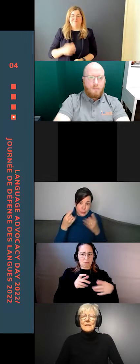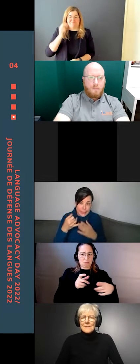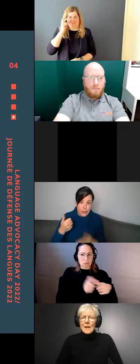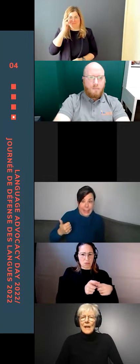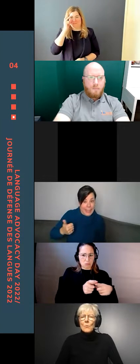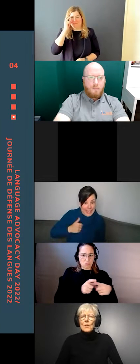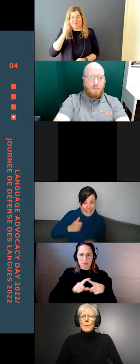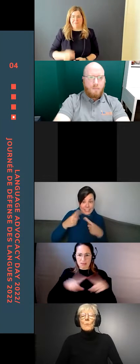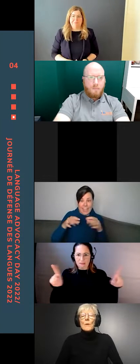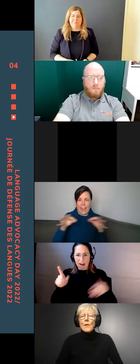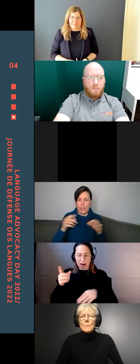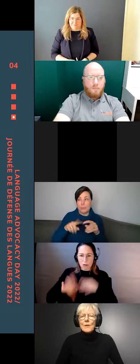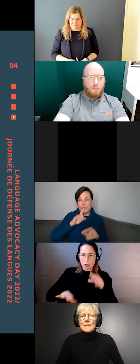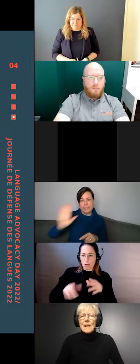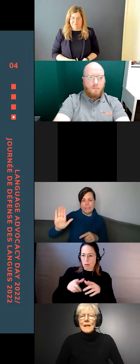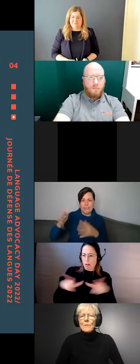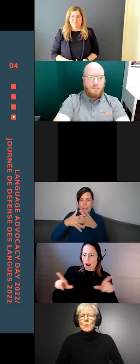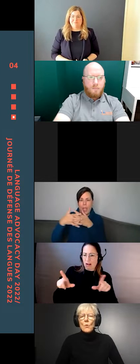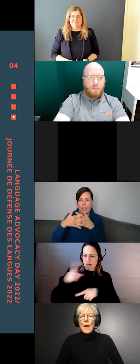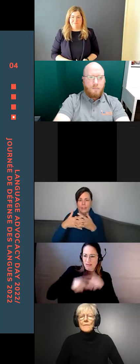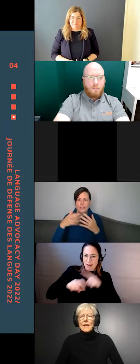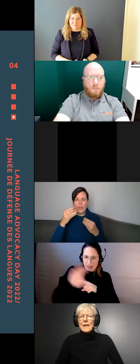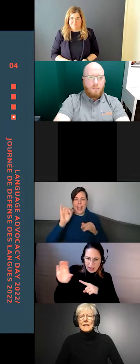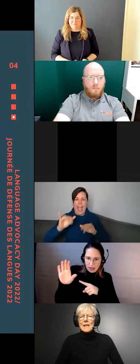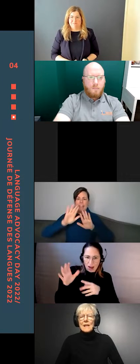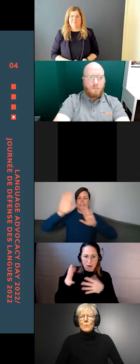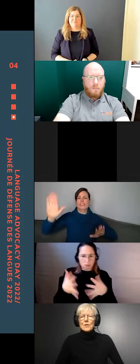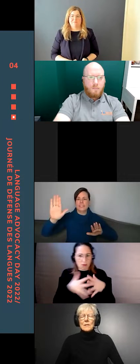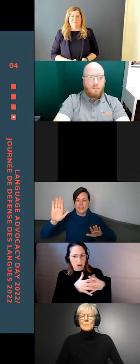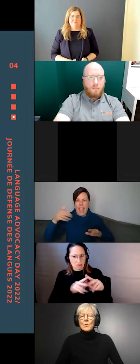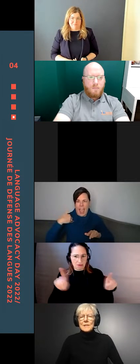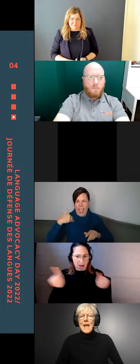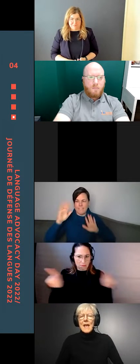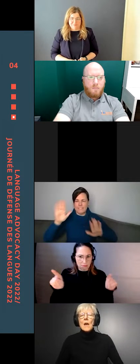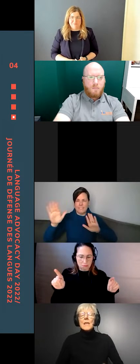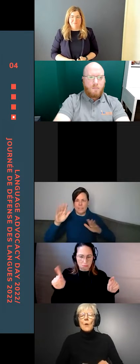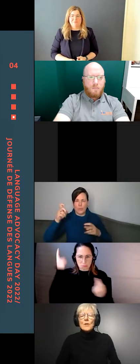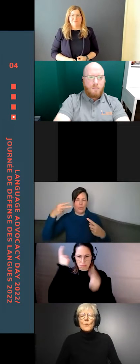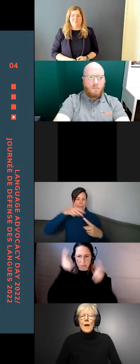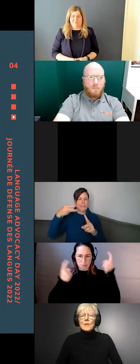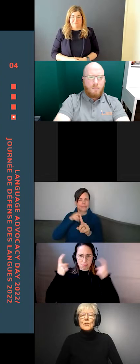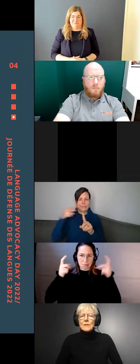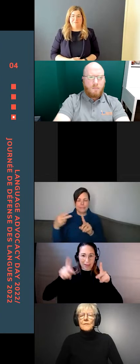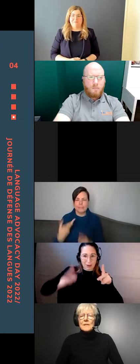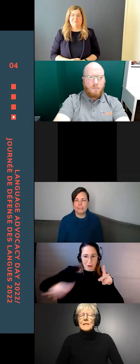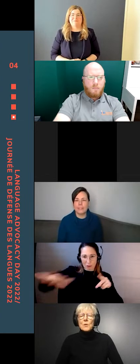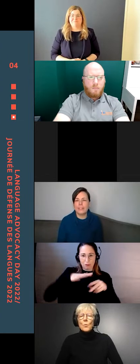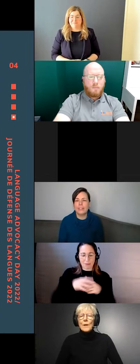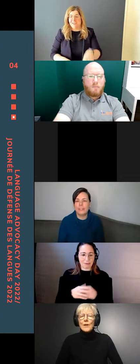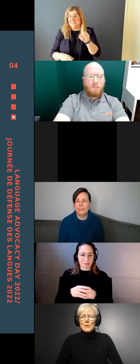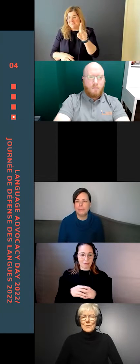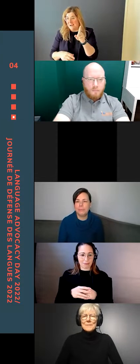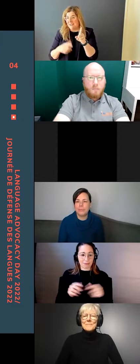l'Amérique. Il y a des différences entre les signes canadiens et le signe américain. Nous n'avons